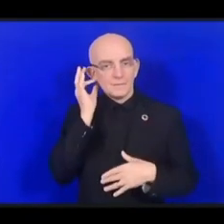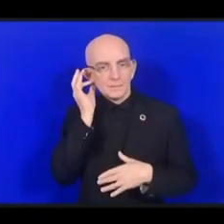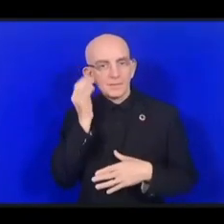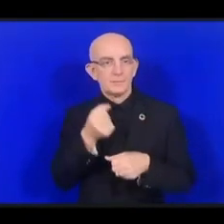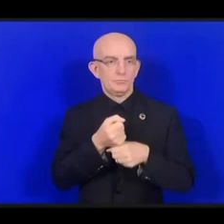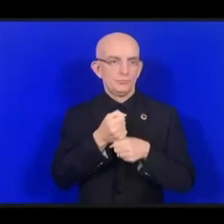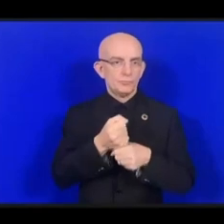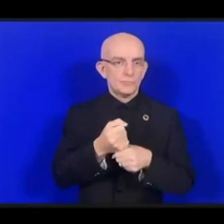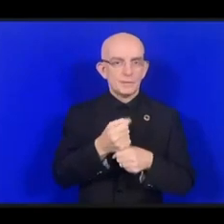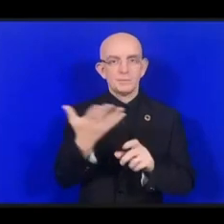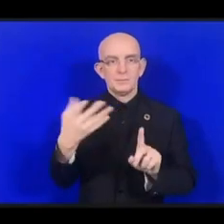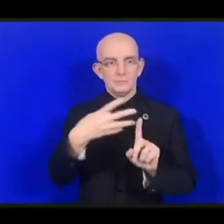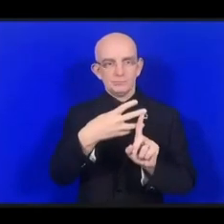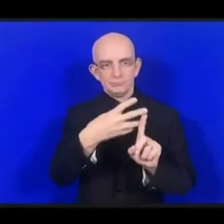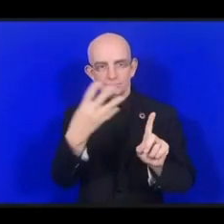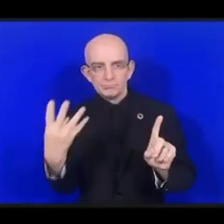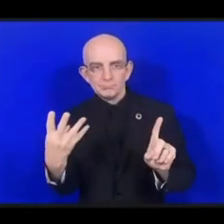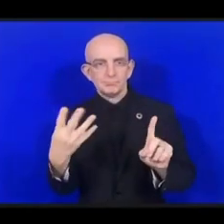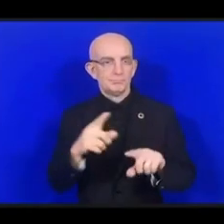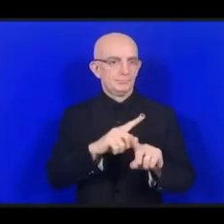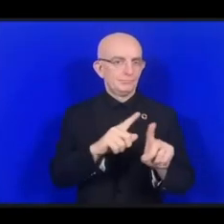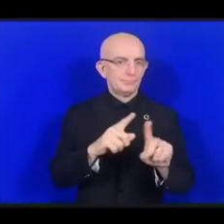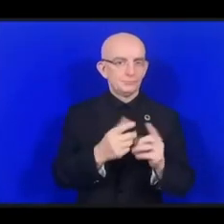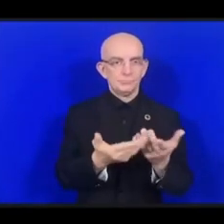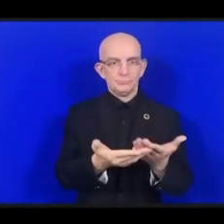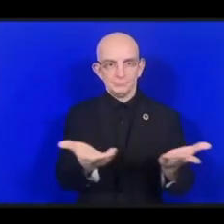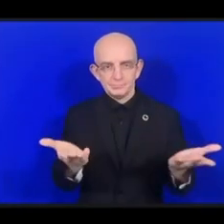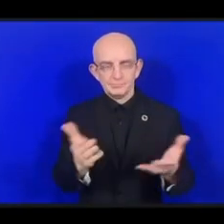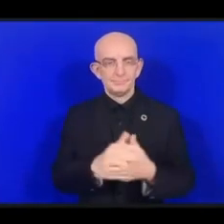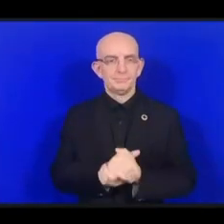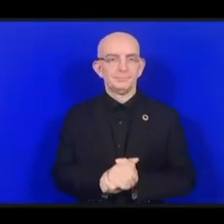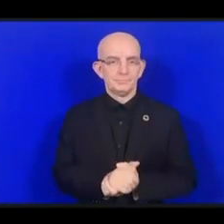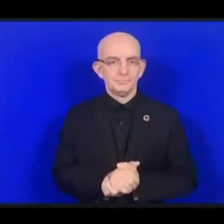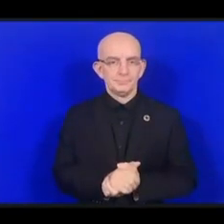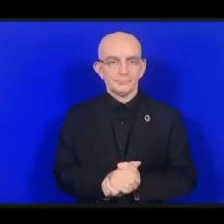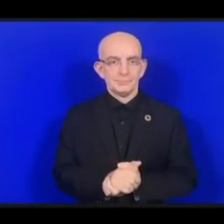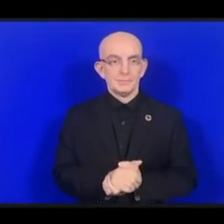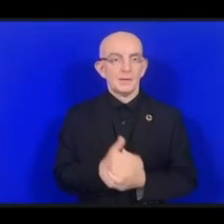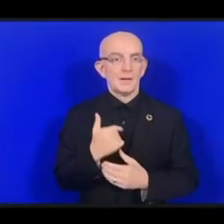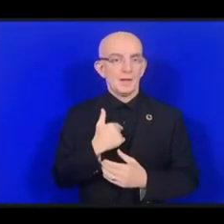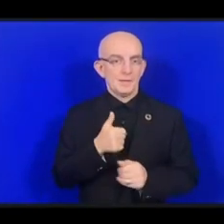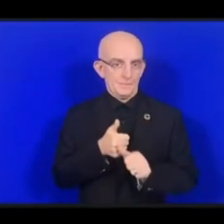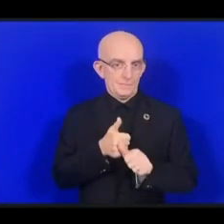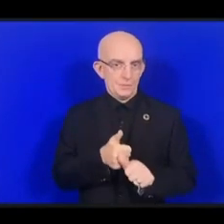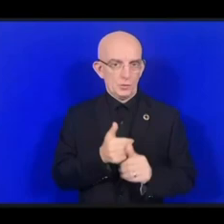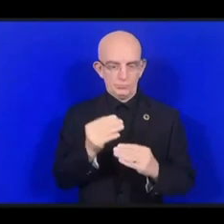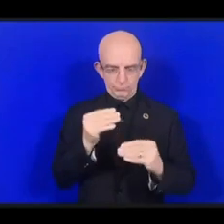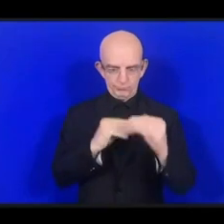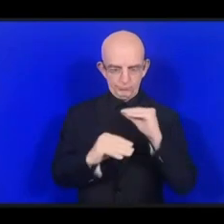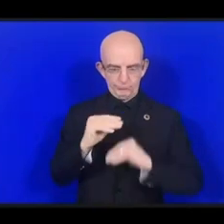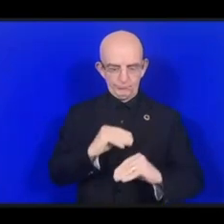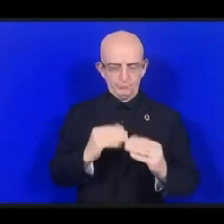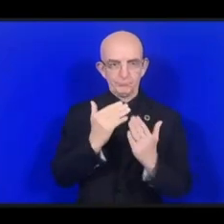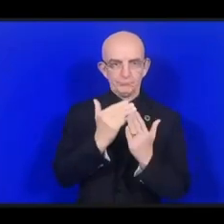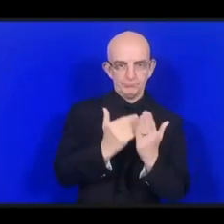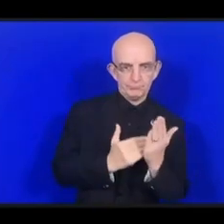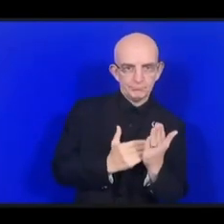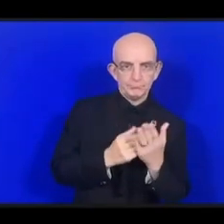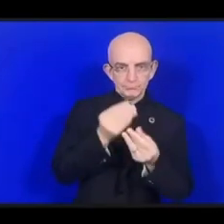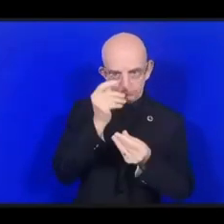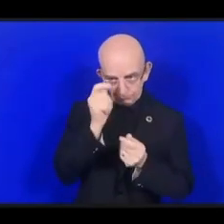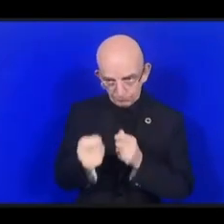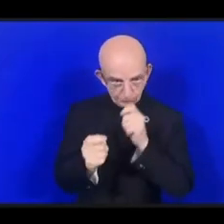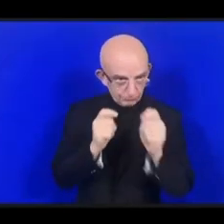الميم السيدات والساده اولا اشكر منظمي هذا المنتده وخاصه الدوله